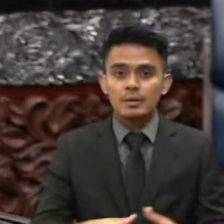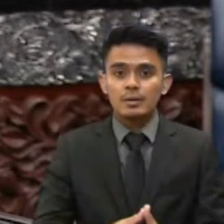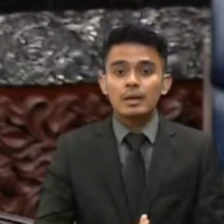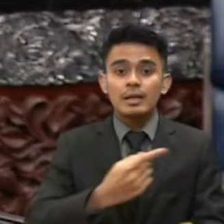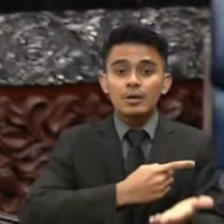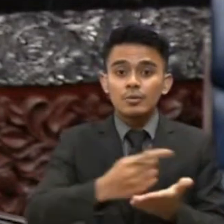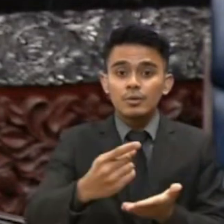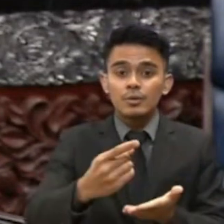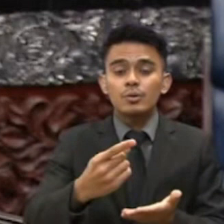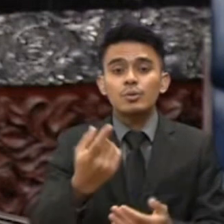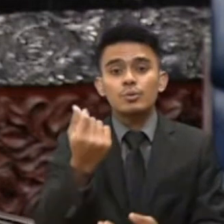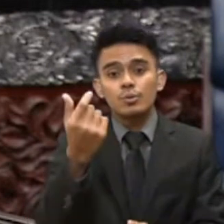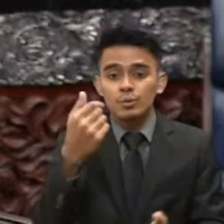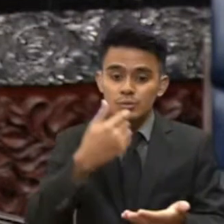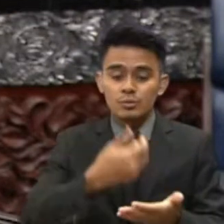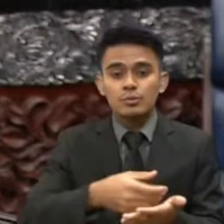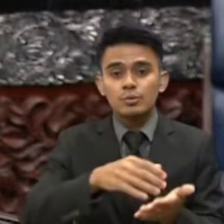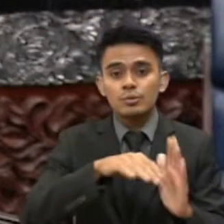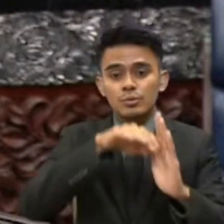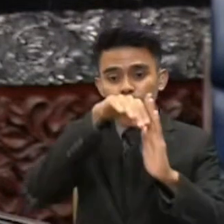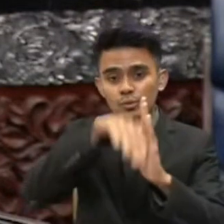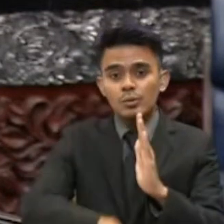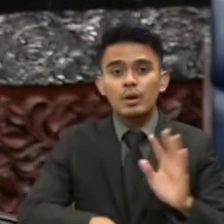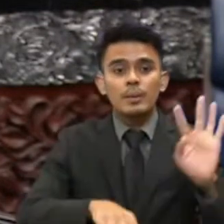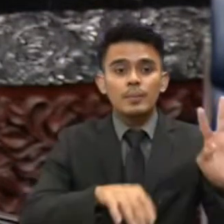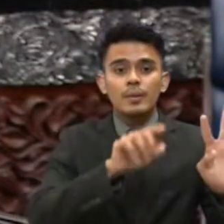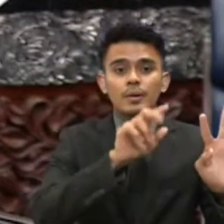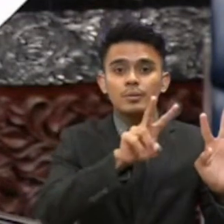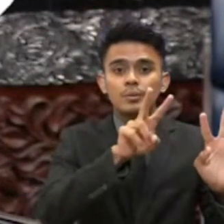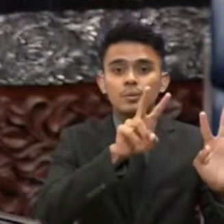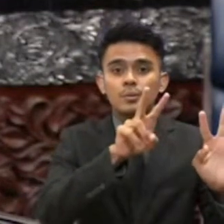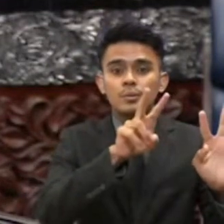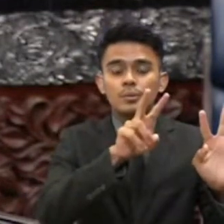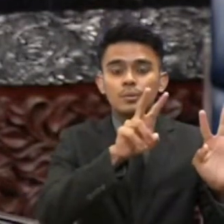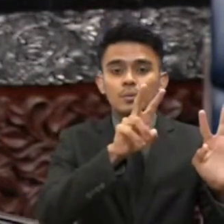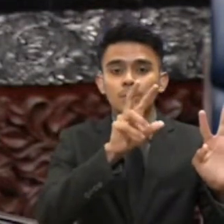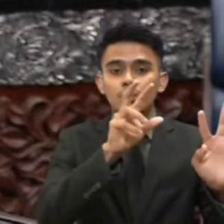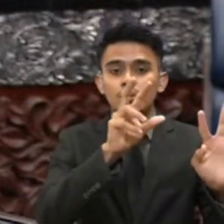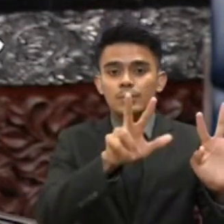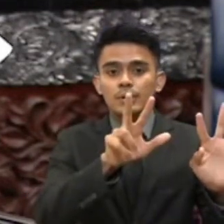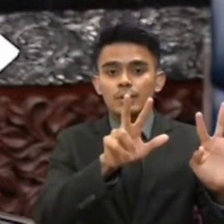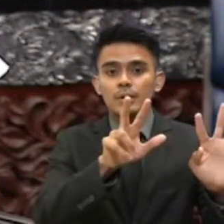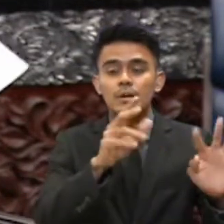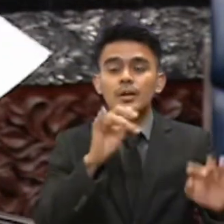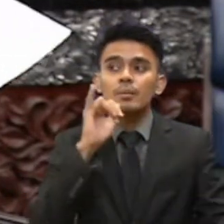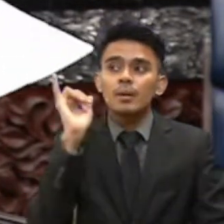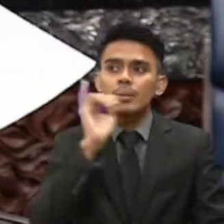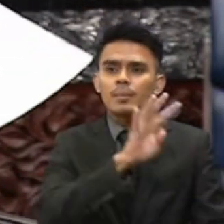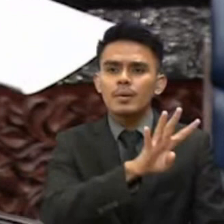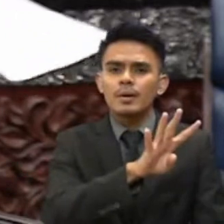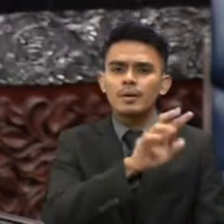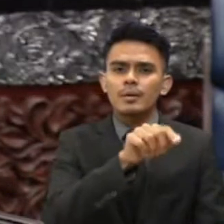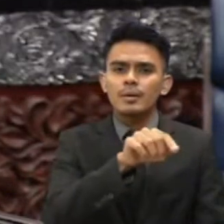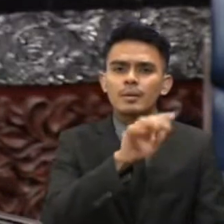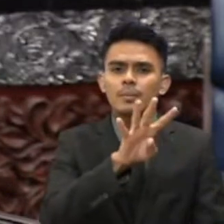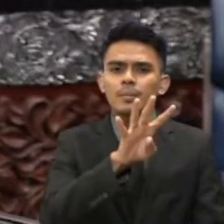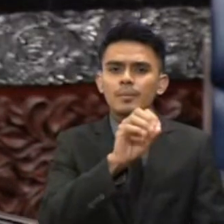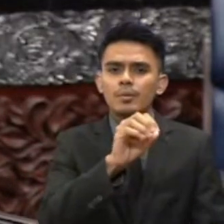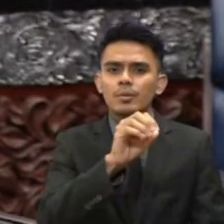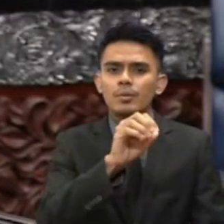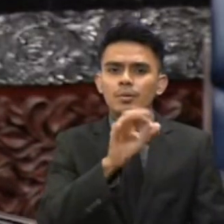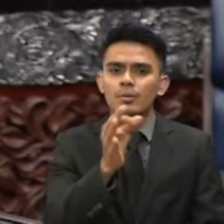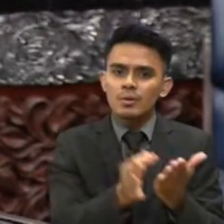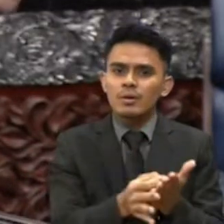kita telah jatuh daripada Pak Ringgit 23 hari kemarin 4 Ringgit 44sin kejatuhan yang luar biasa